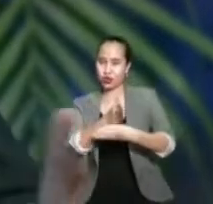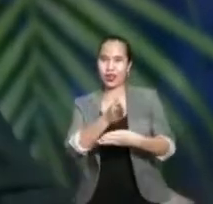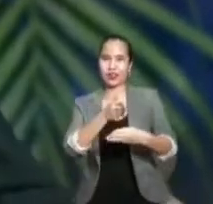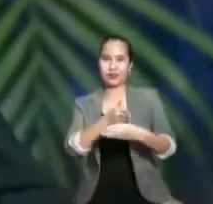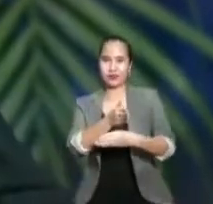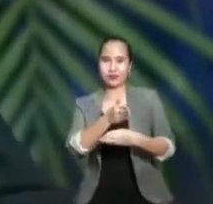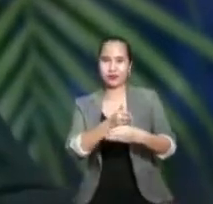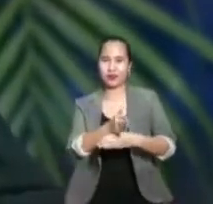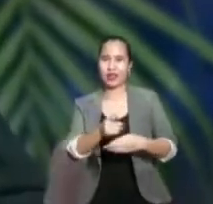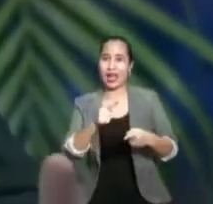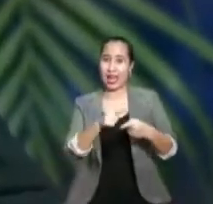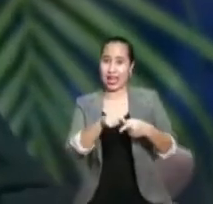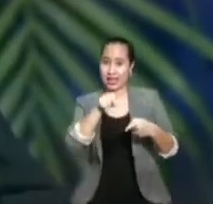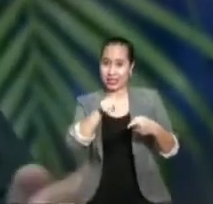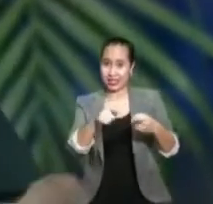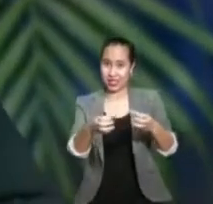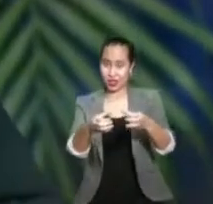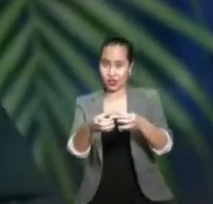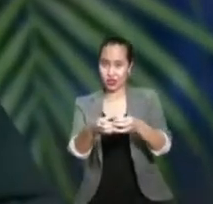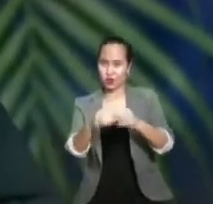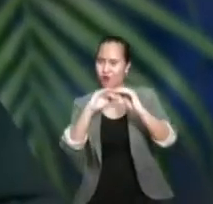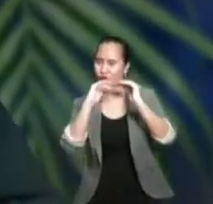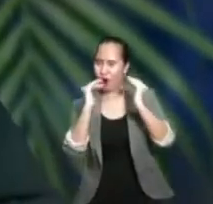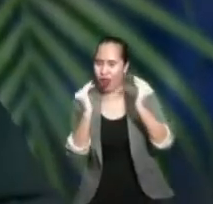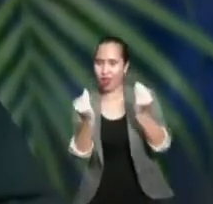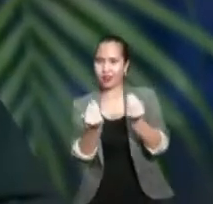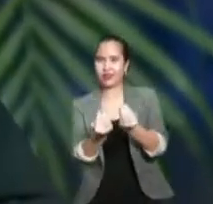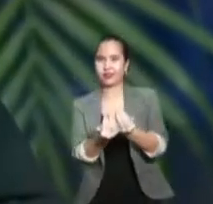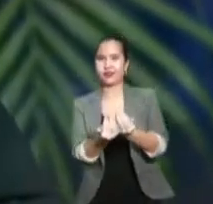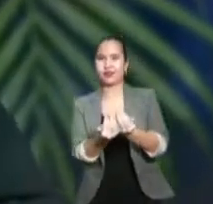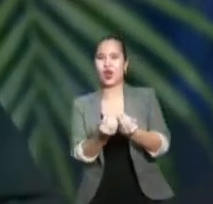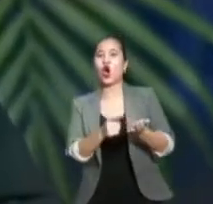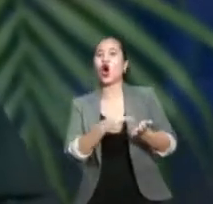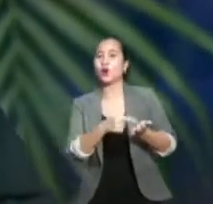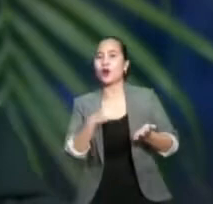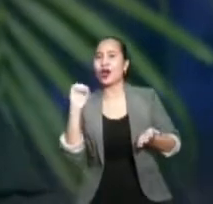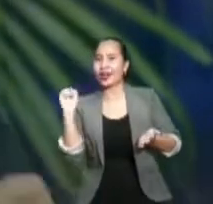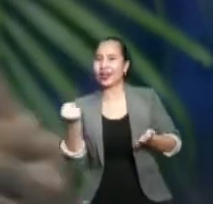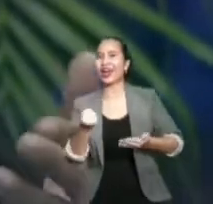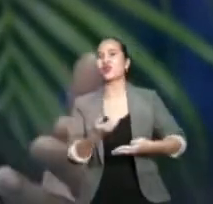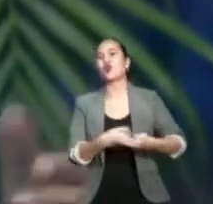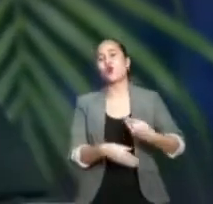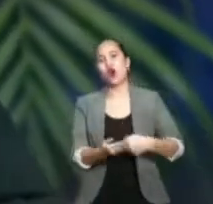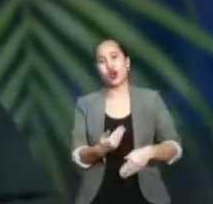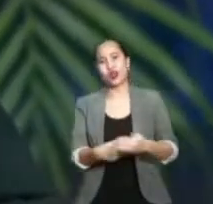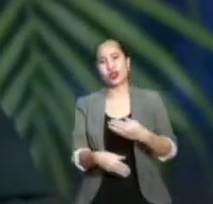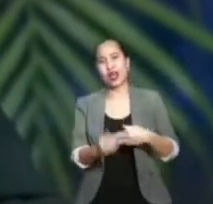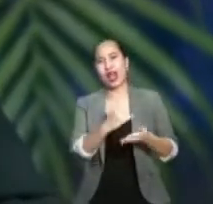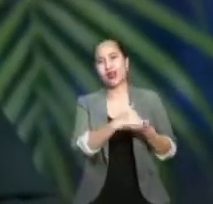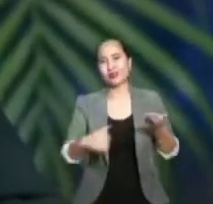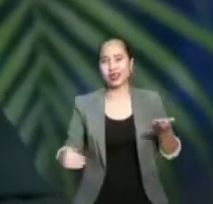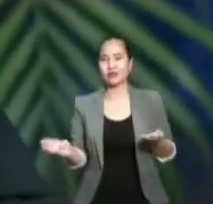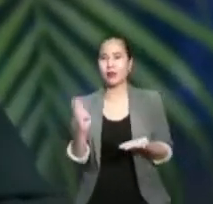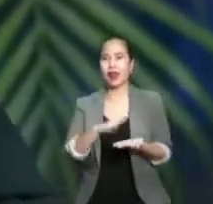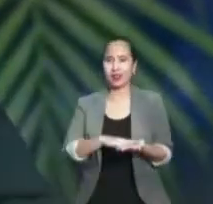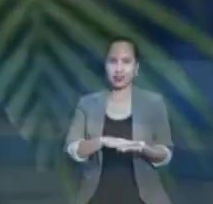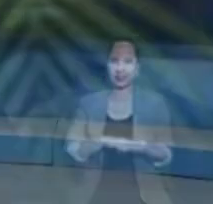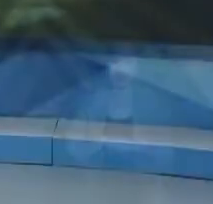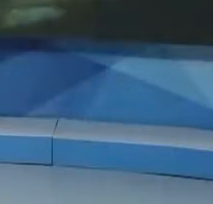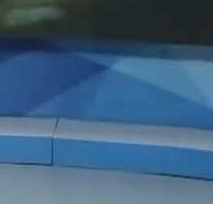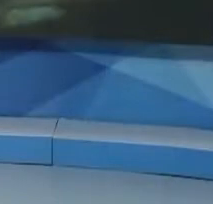wordt en door die groep volledig gebruikt kan worden als aftrekpost op de belastingen.